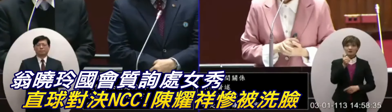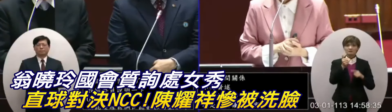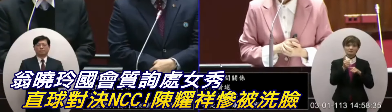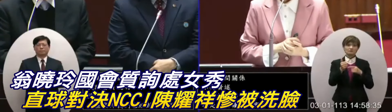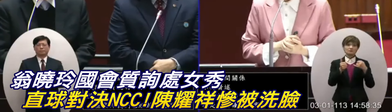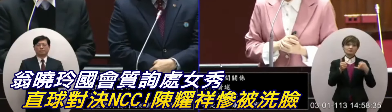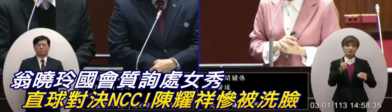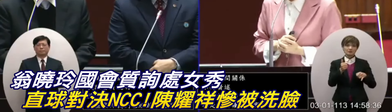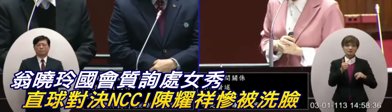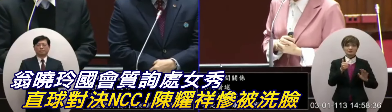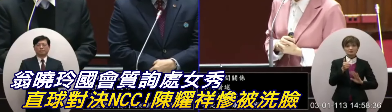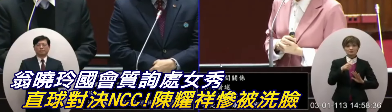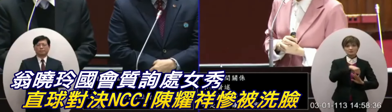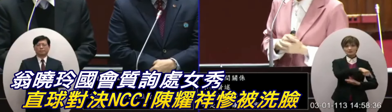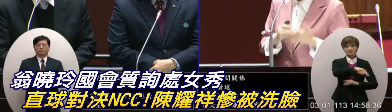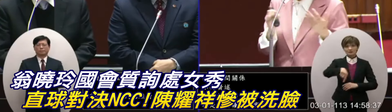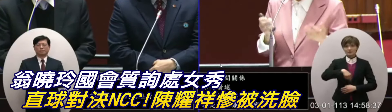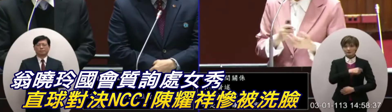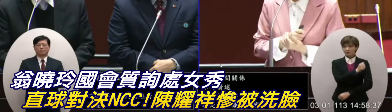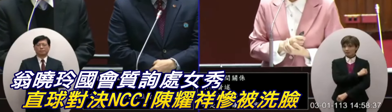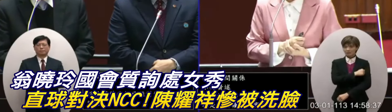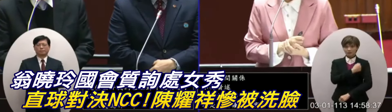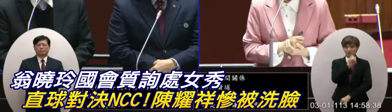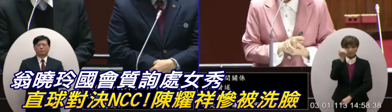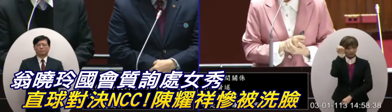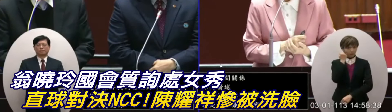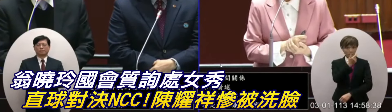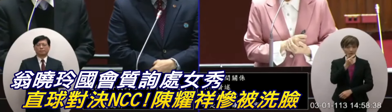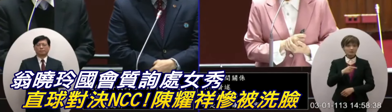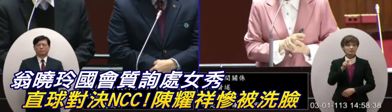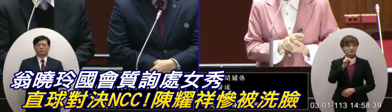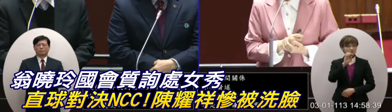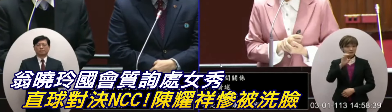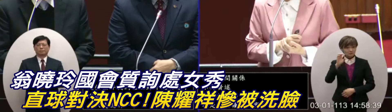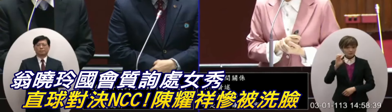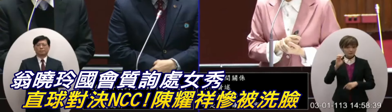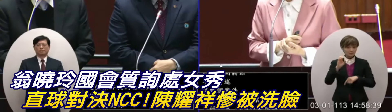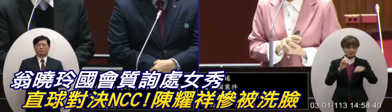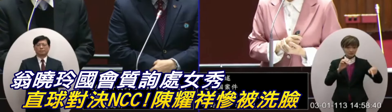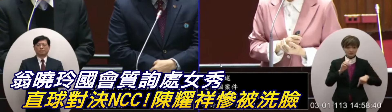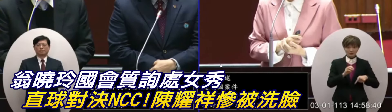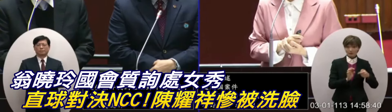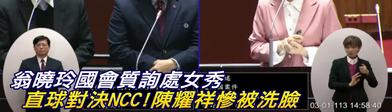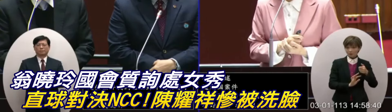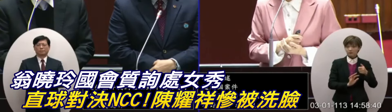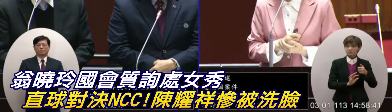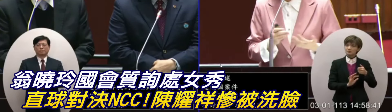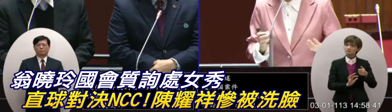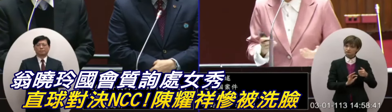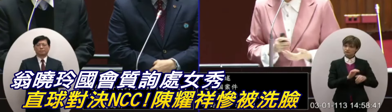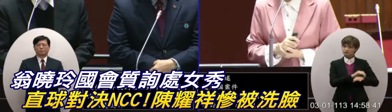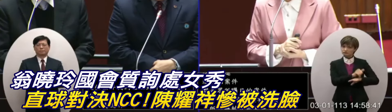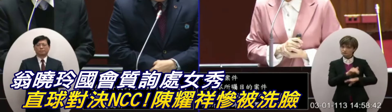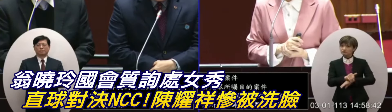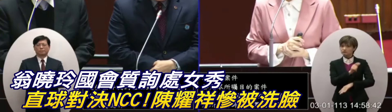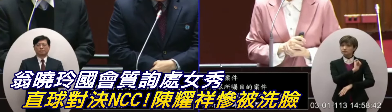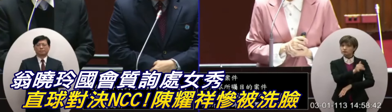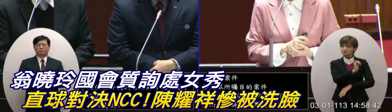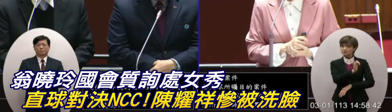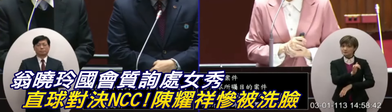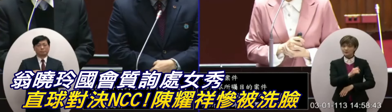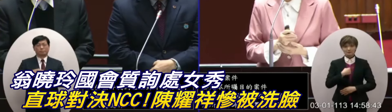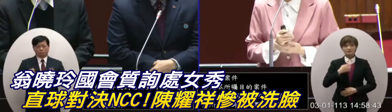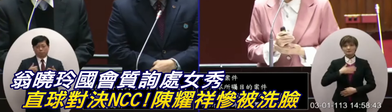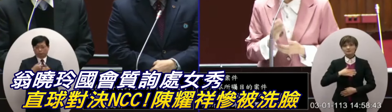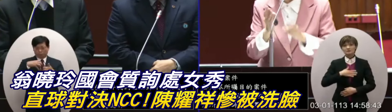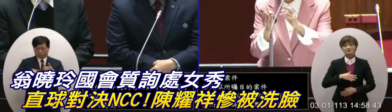死三军。其实 NCC 它有一群非常优秀的事务官幕僚，我在 NCC 待过，我非常清楚 NCC 的幕僚。 我们现